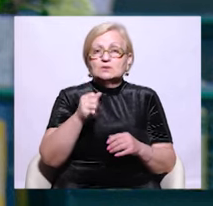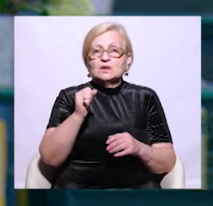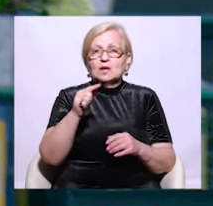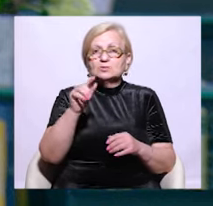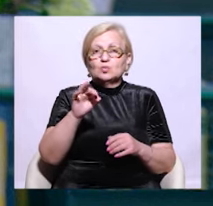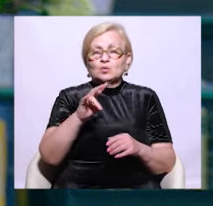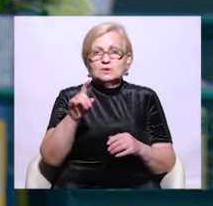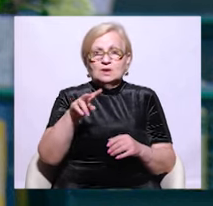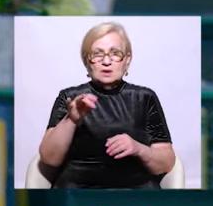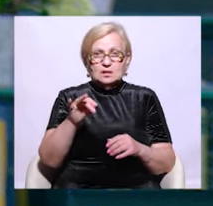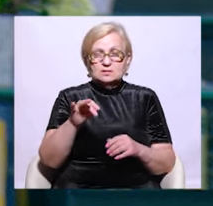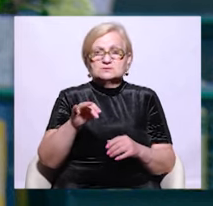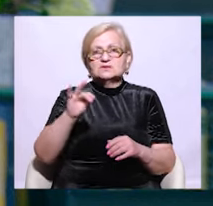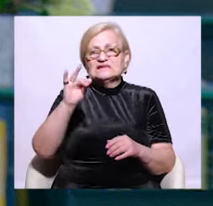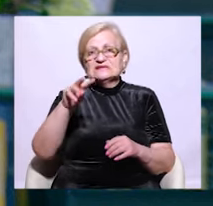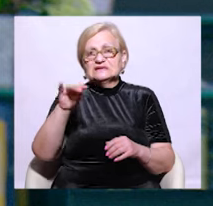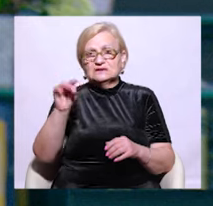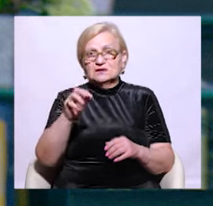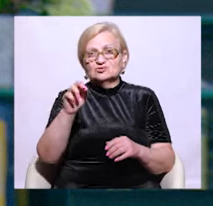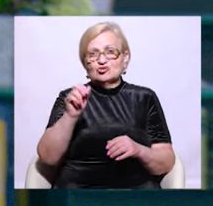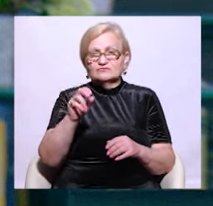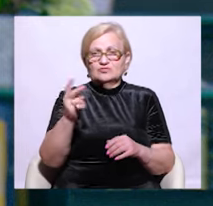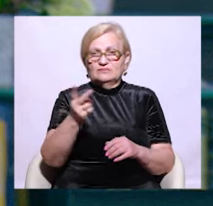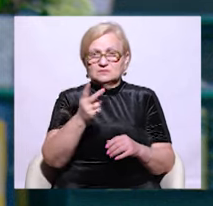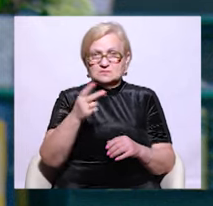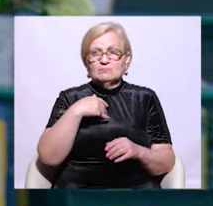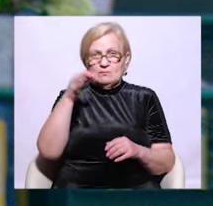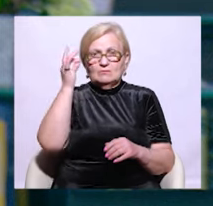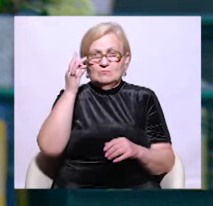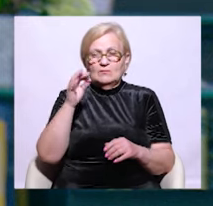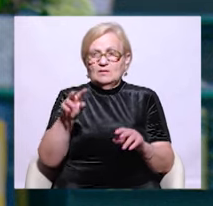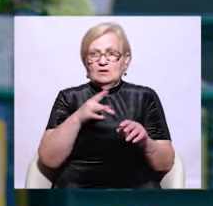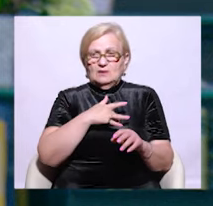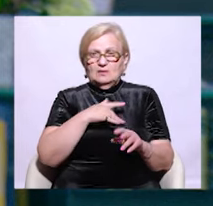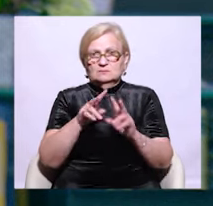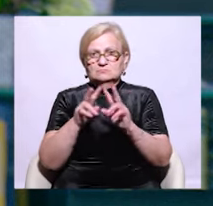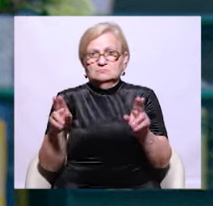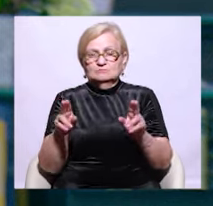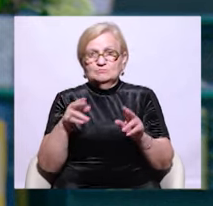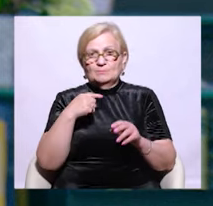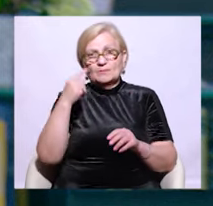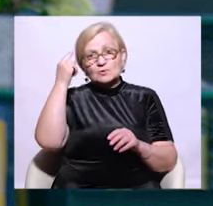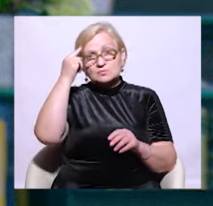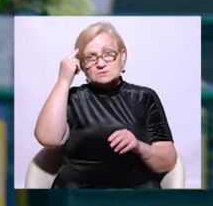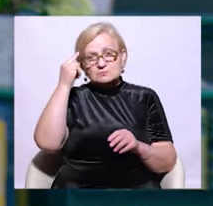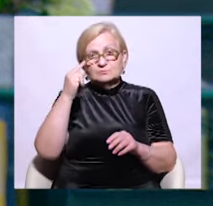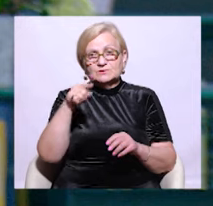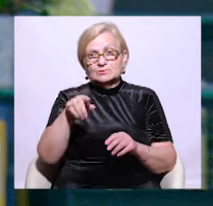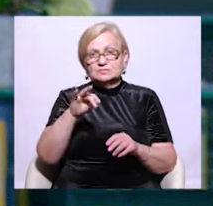და მაგალითად ილია ჭავჭავაძე. სხვათა შორის ილია ჭავჭავაძე, როდესაც ფიქრობს